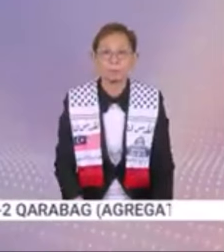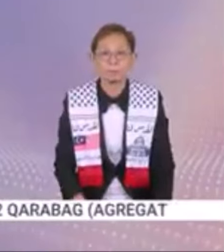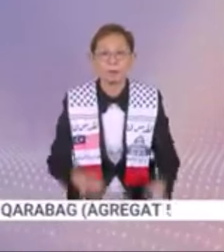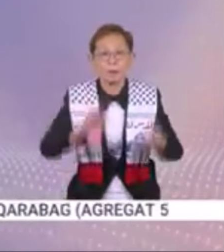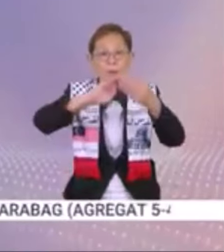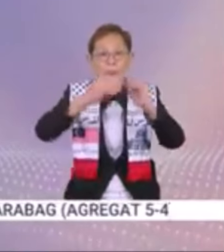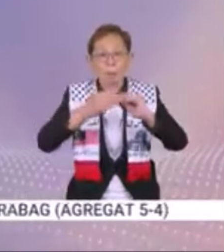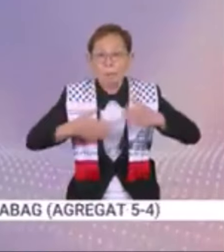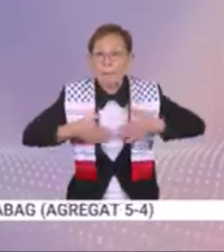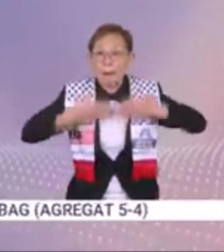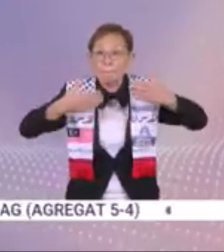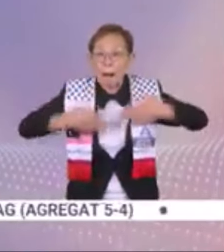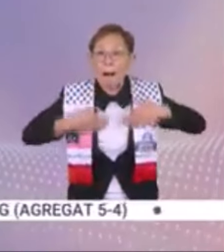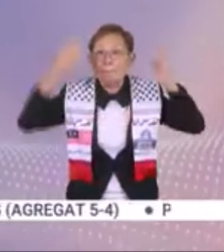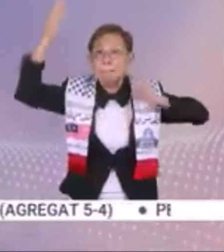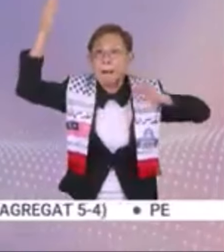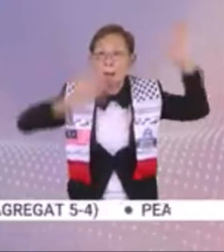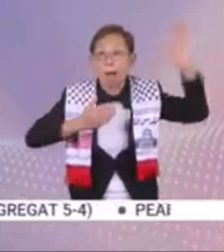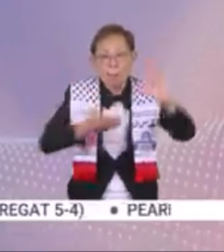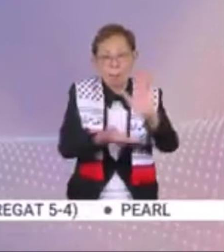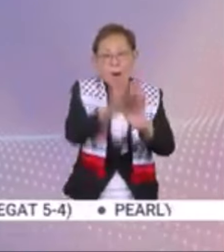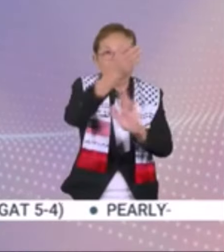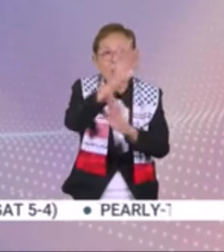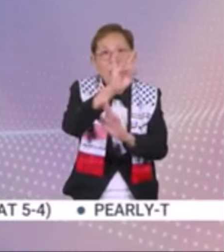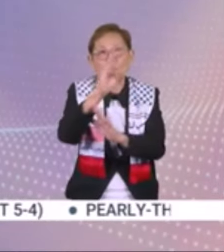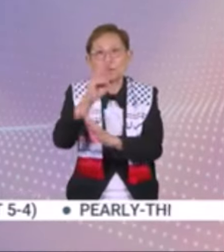Indeks kebahagiaan Malaysia meningkat kepada